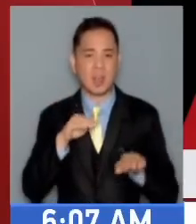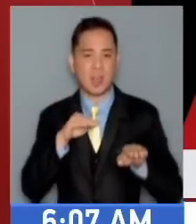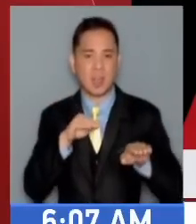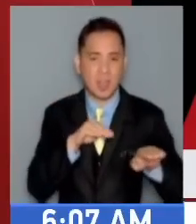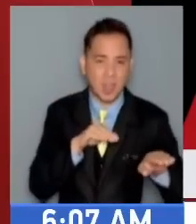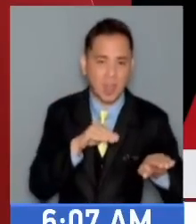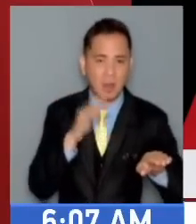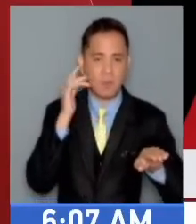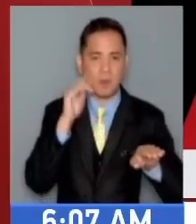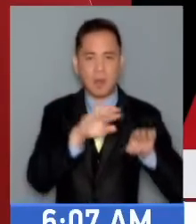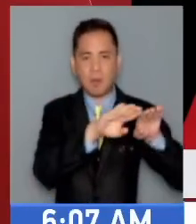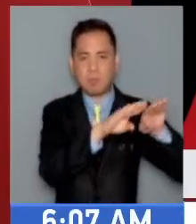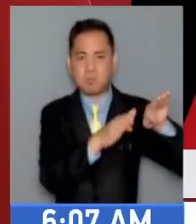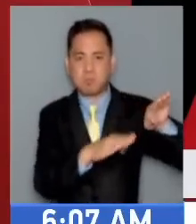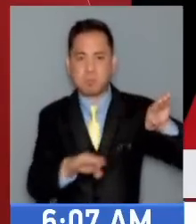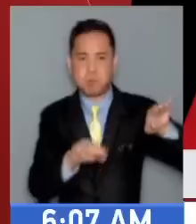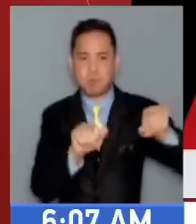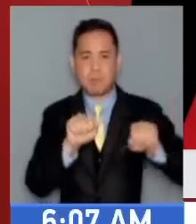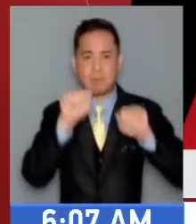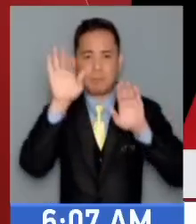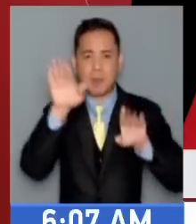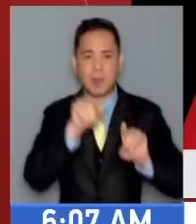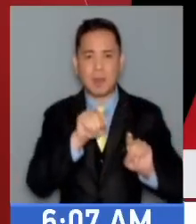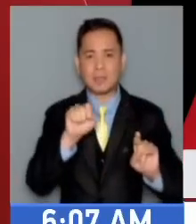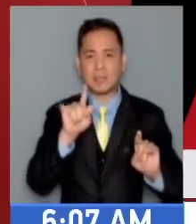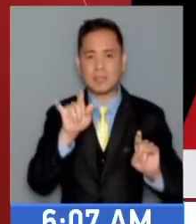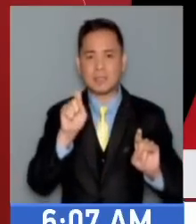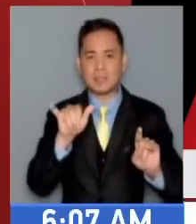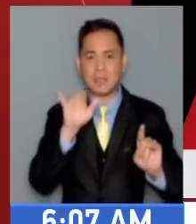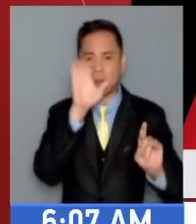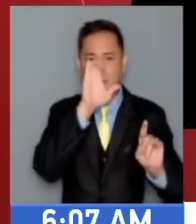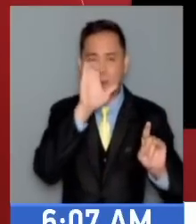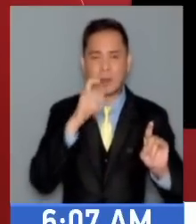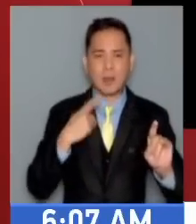sa Talisay City, Cebu, bunsod ng pag-ulan.